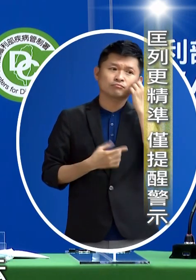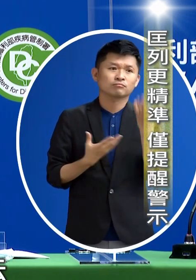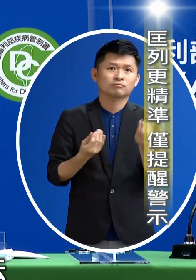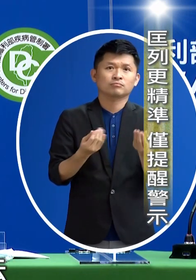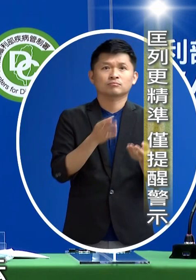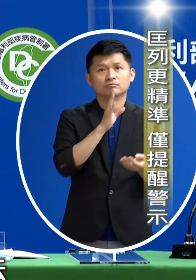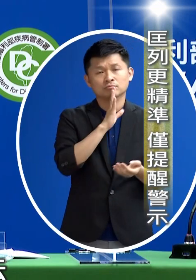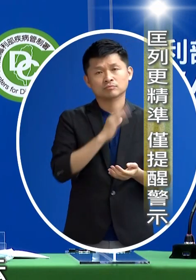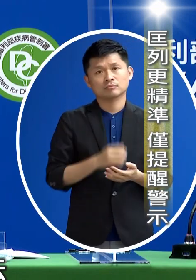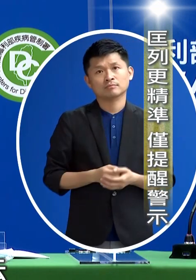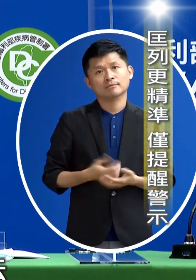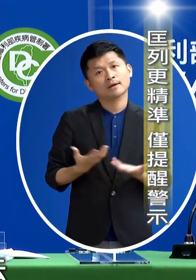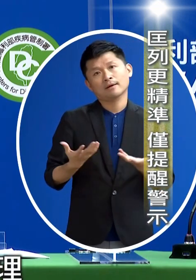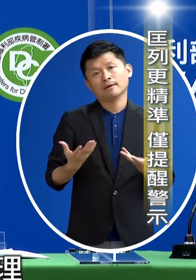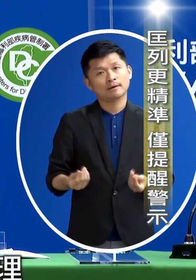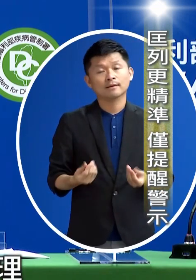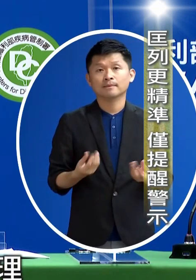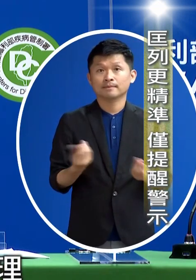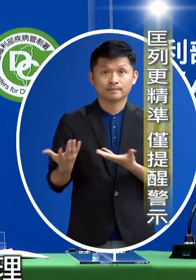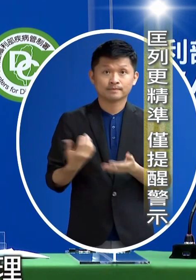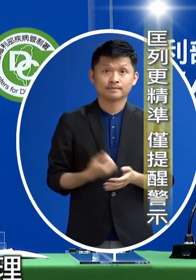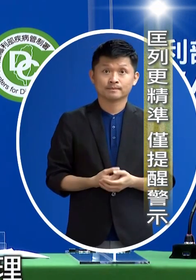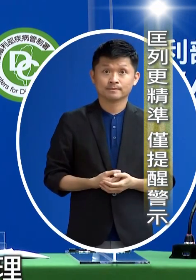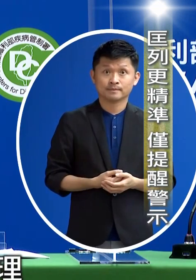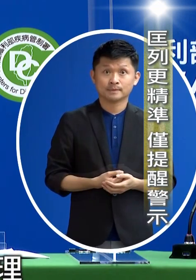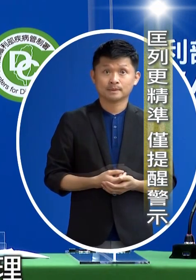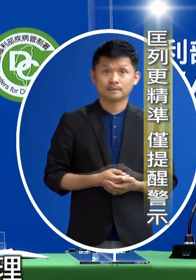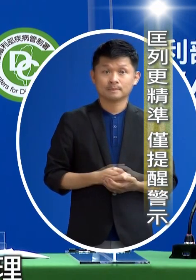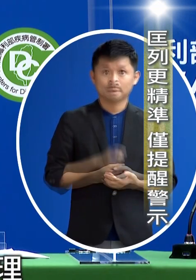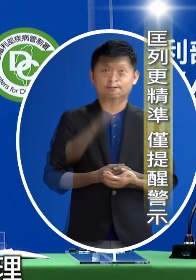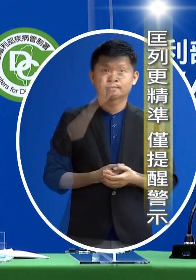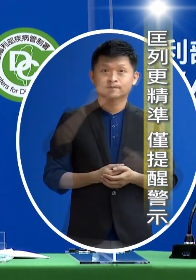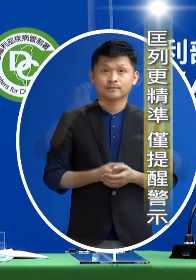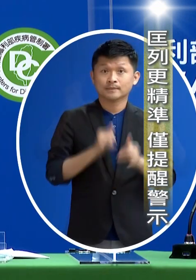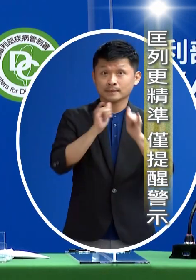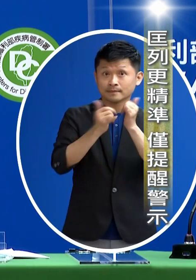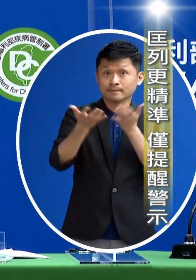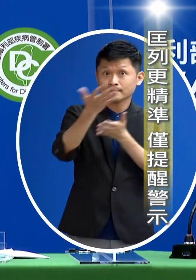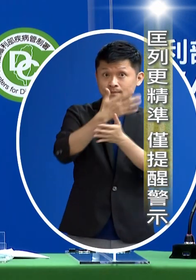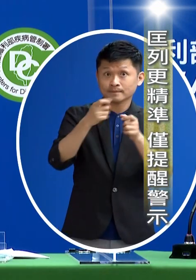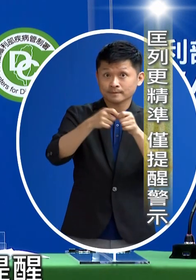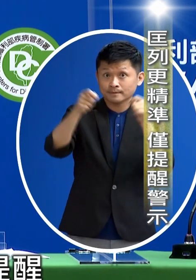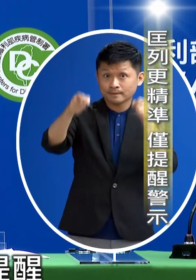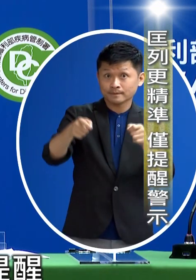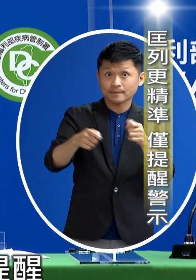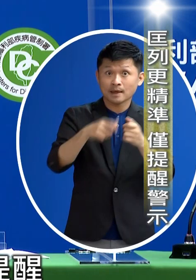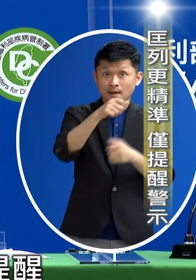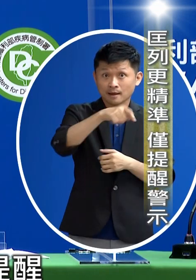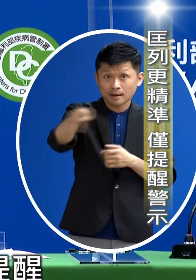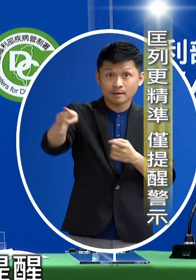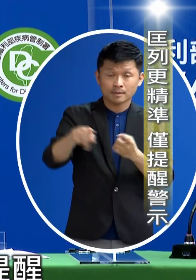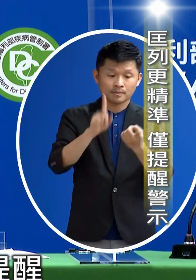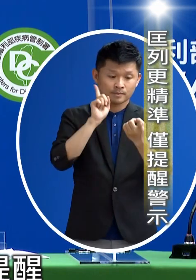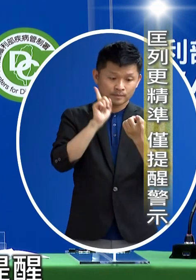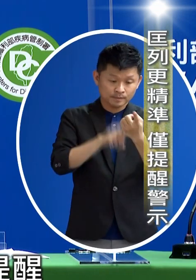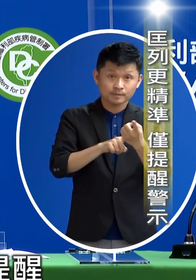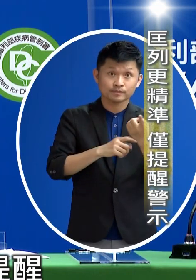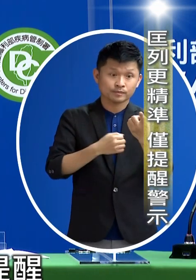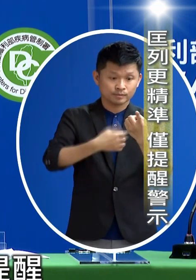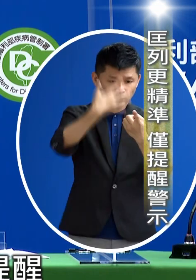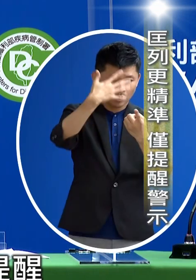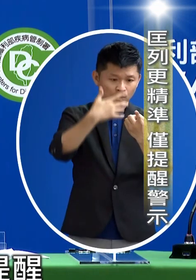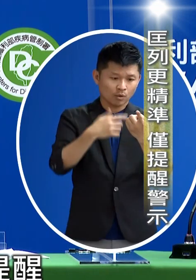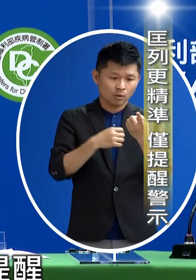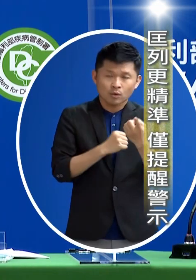是这也是没有办法，现在是做一个大数的管理，社交距离的 App， 让大家有机会就会互